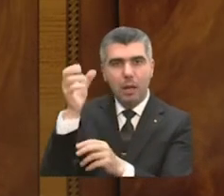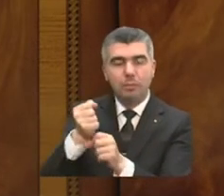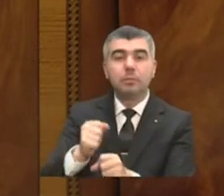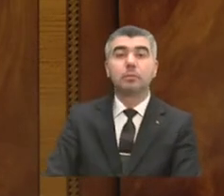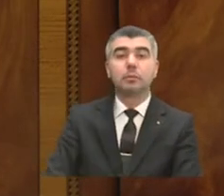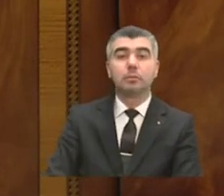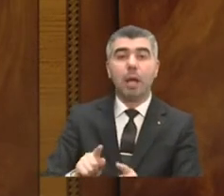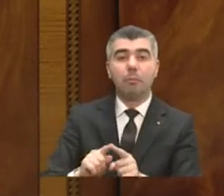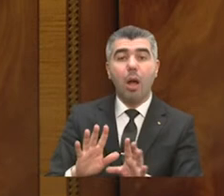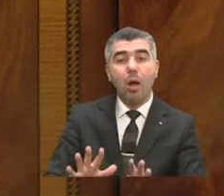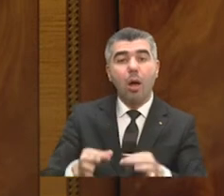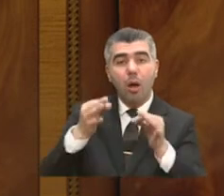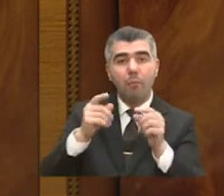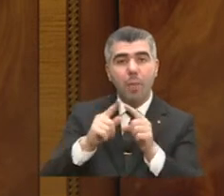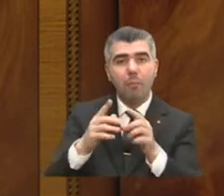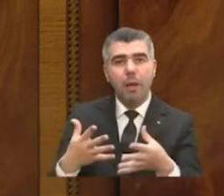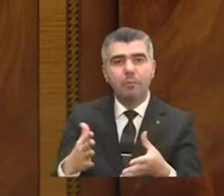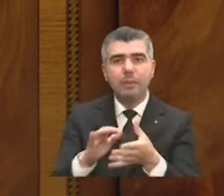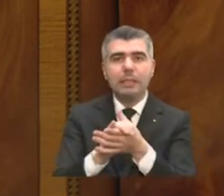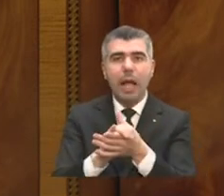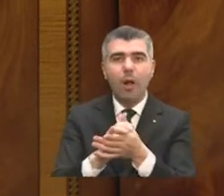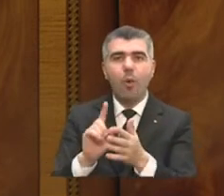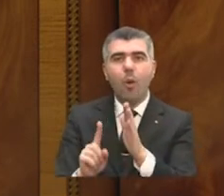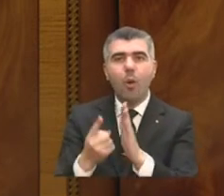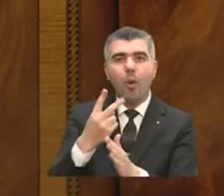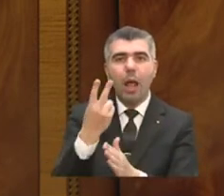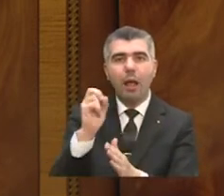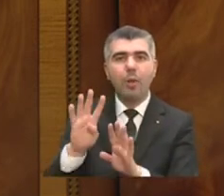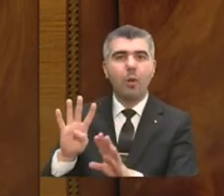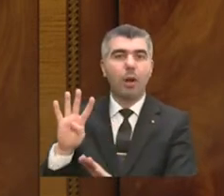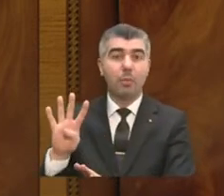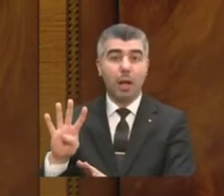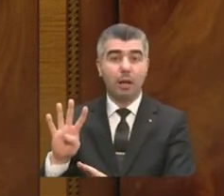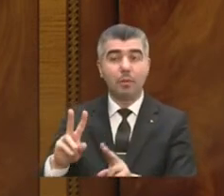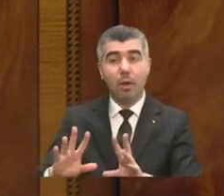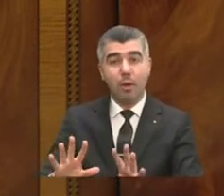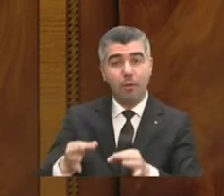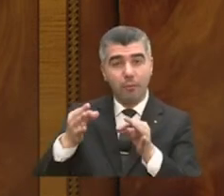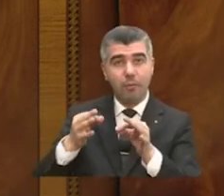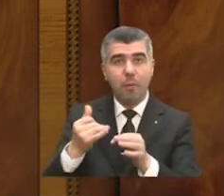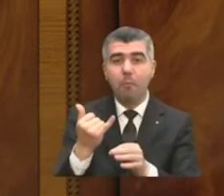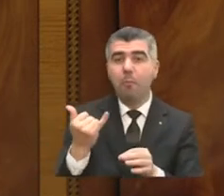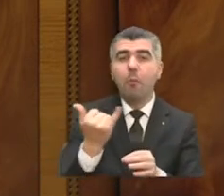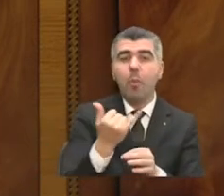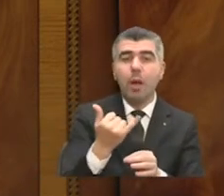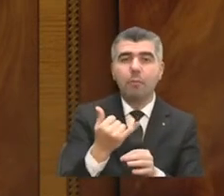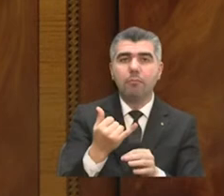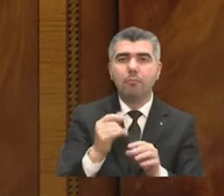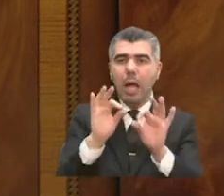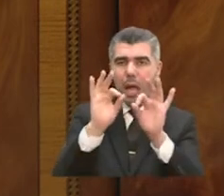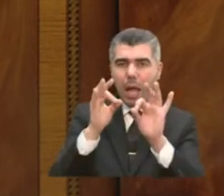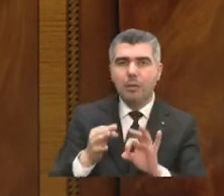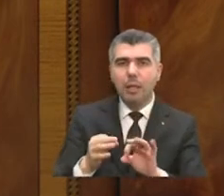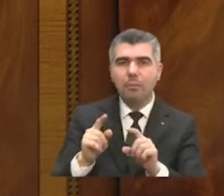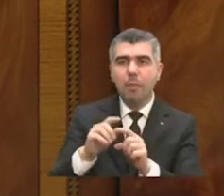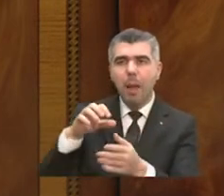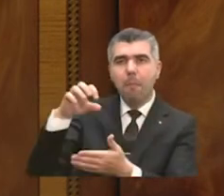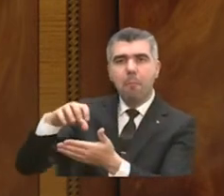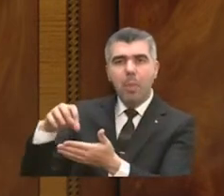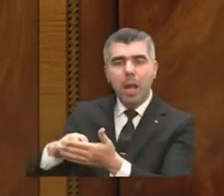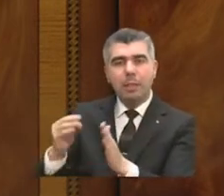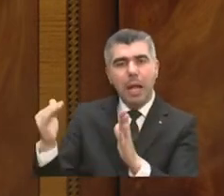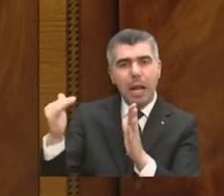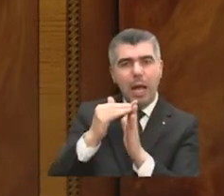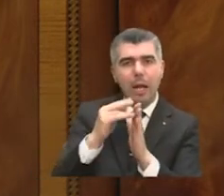enregistré beaucoup de progrès. Nous avons mis en place en 2004 l'instance d'équité et